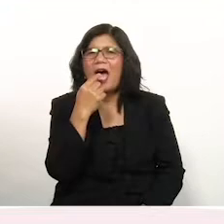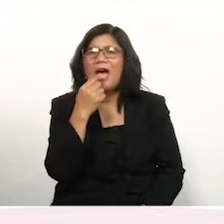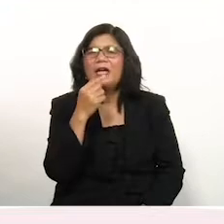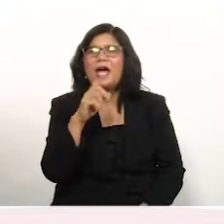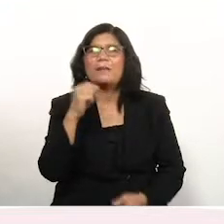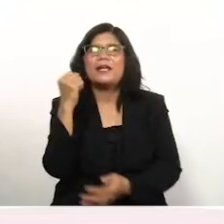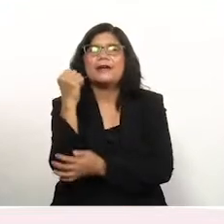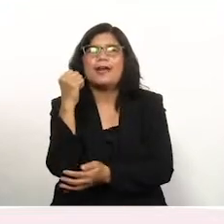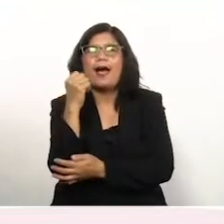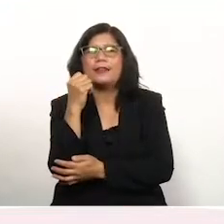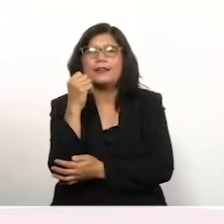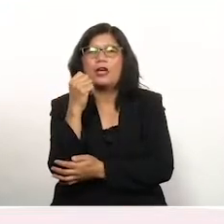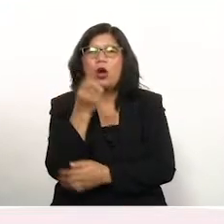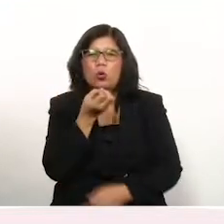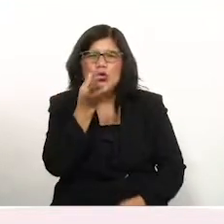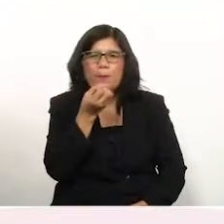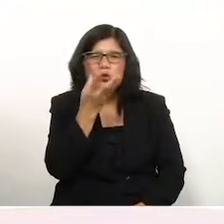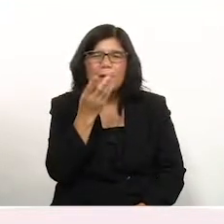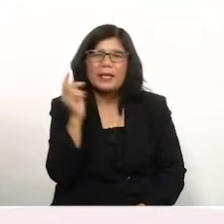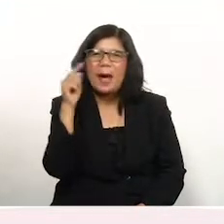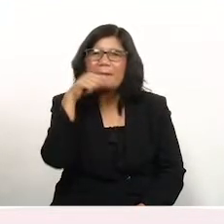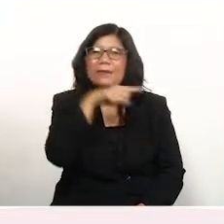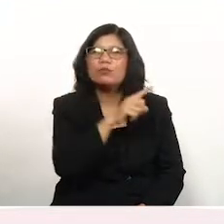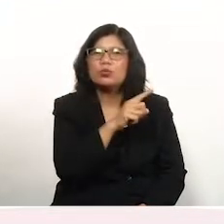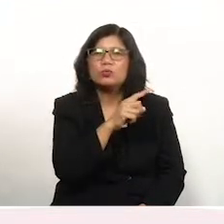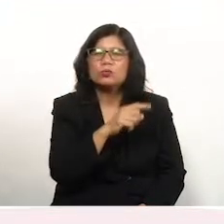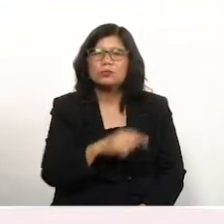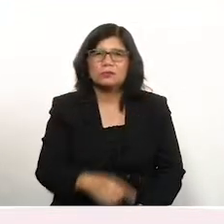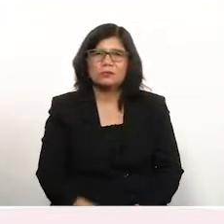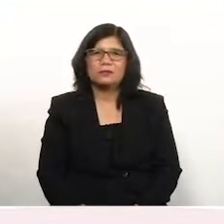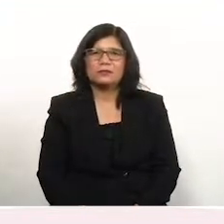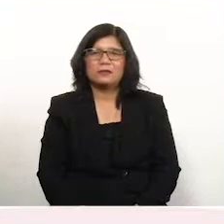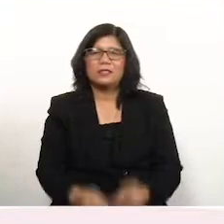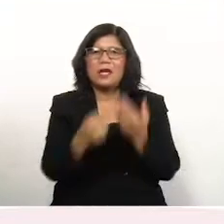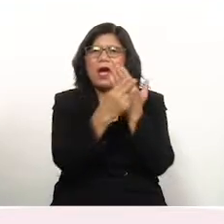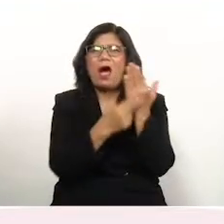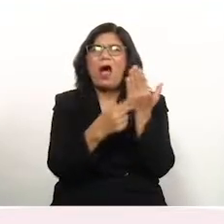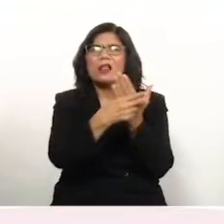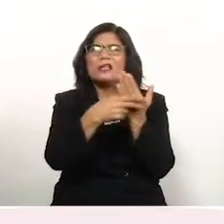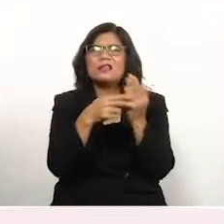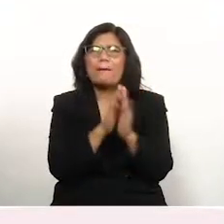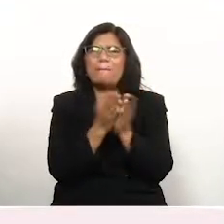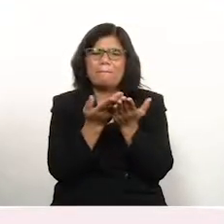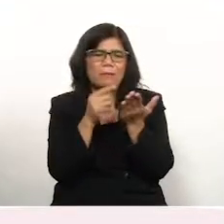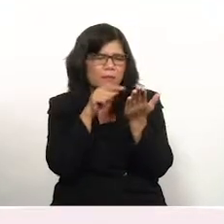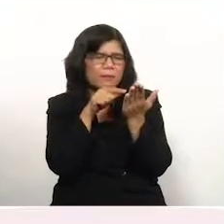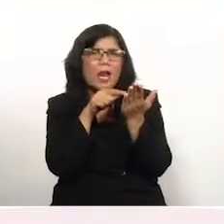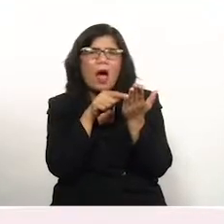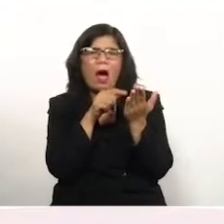dan bibirnya Trap ucapan-ucapan yang menit ciri-ciri Alkitab pir